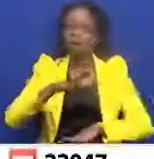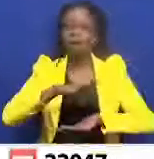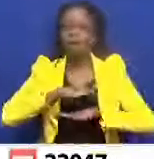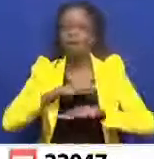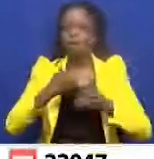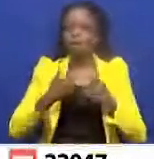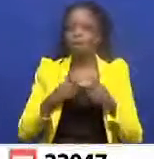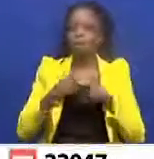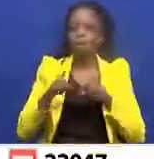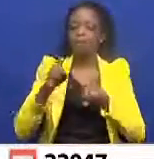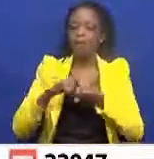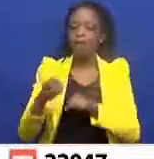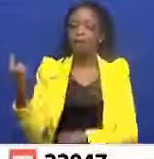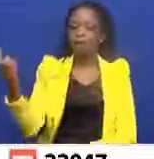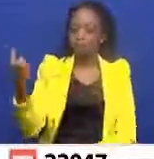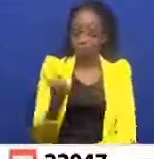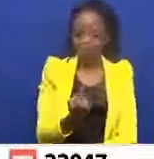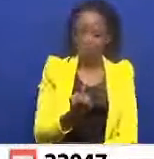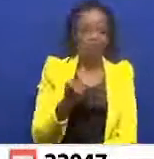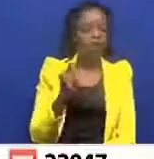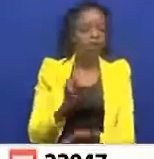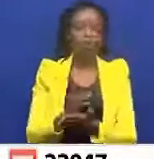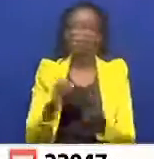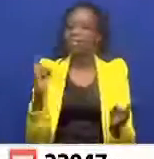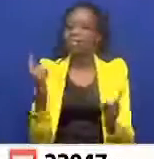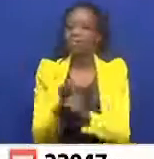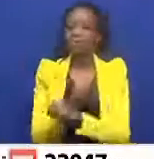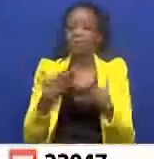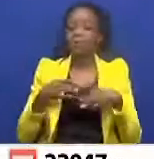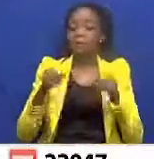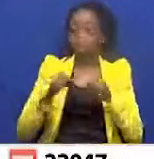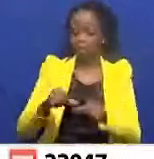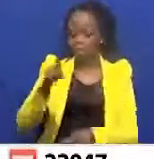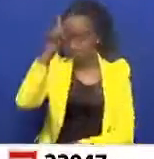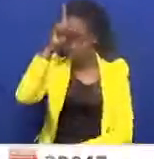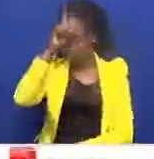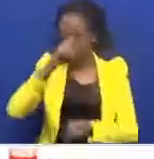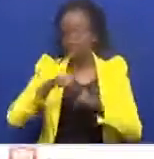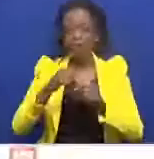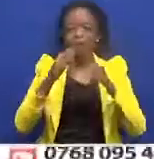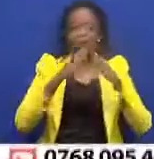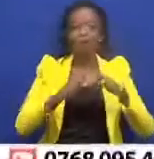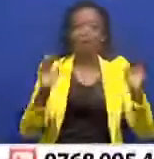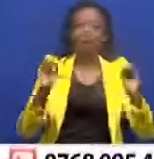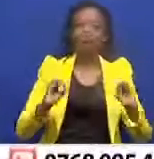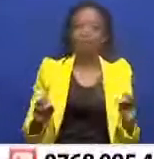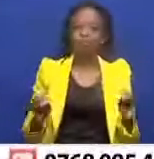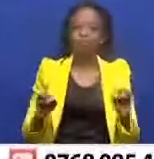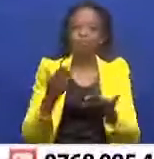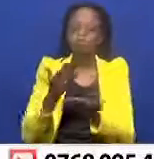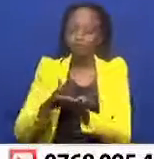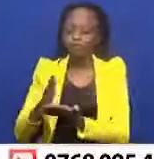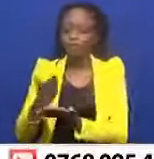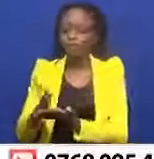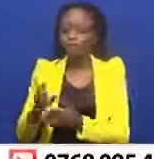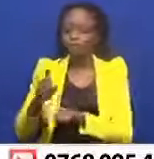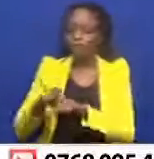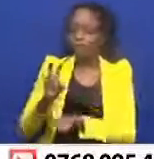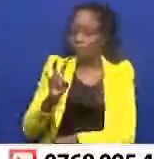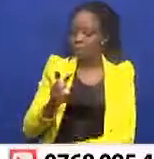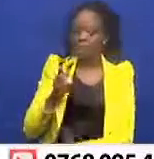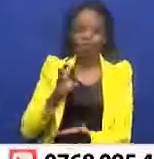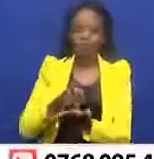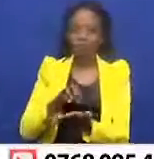but ukikuja ground iko tofauti. Kuna watu nakaa huko mashambani lakini hawana makao, wako nyumba za kodesha. Unapoangalia pia vile hali